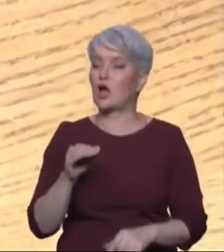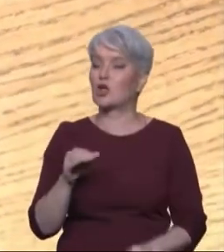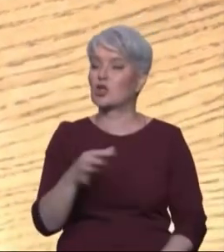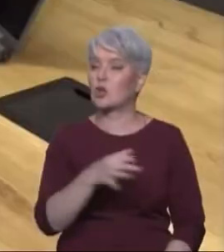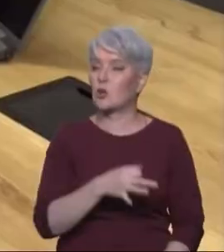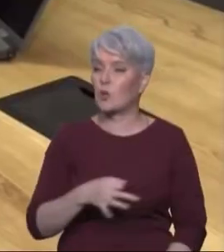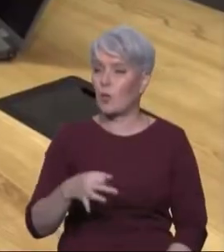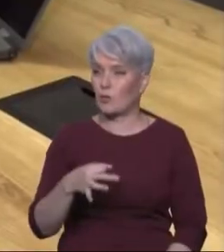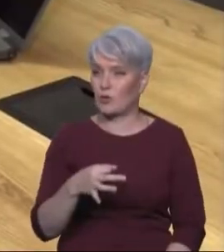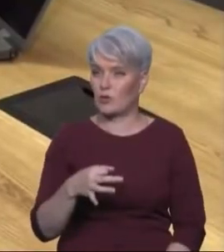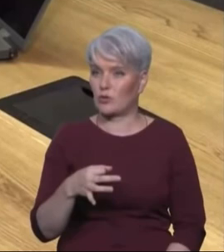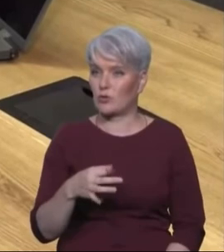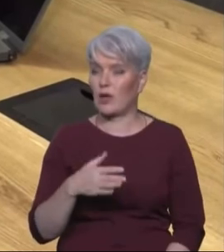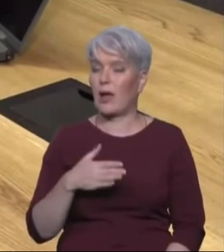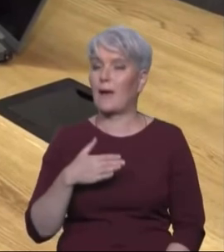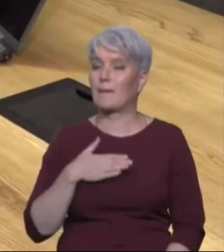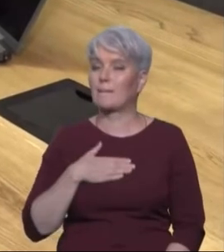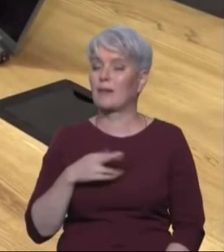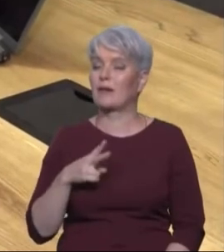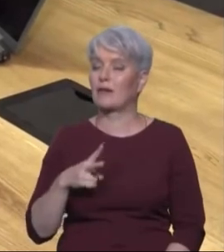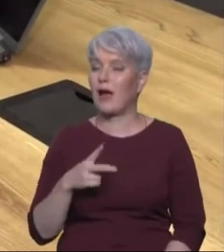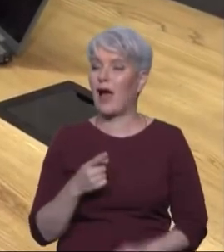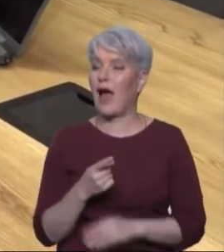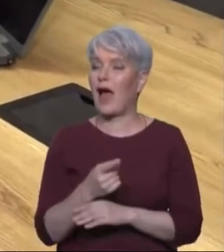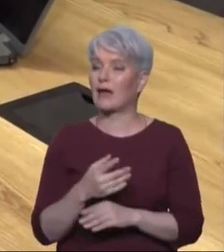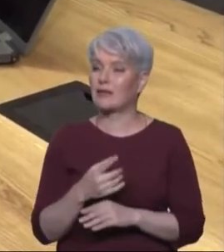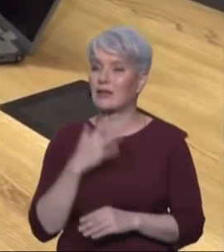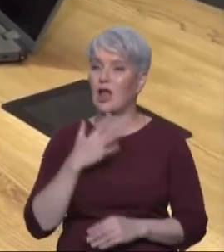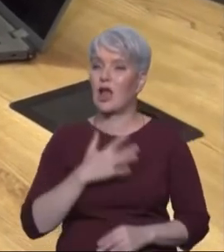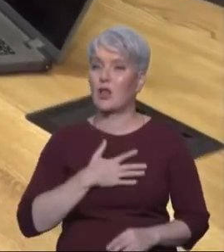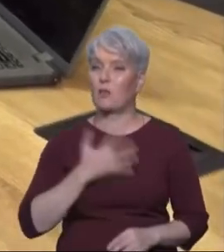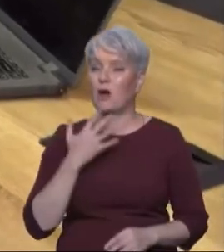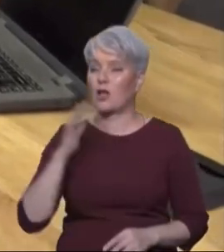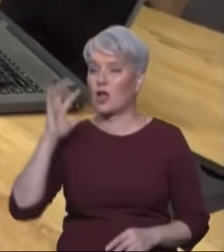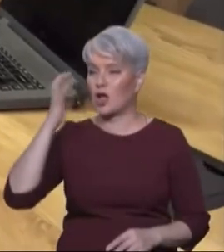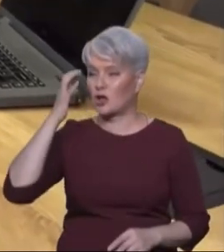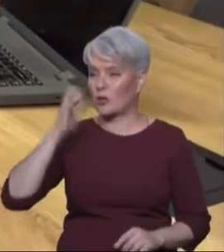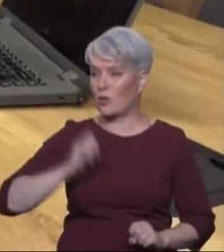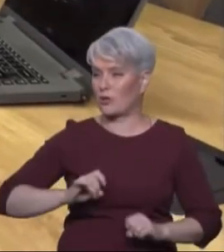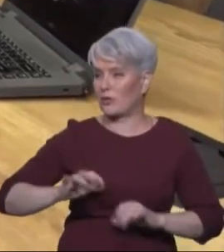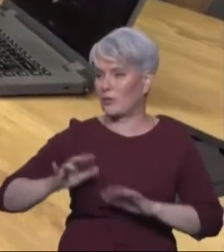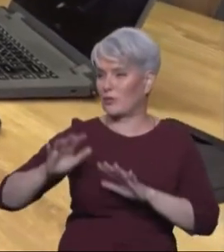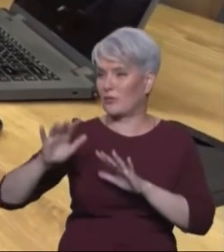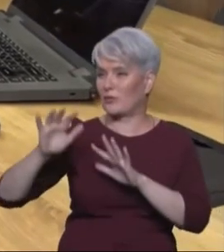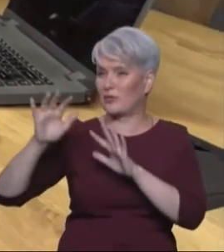біля малина ми як арсеналісти любимо коли йде чорний Димок